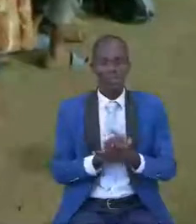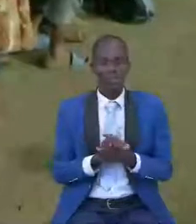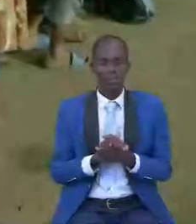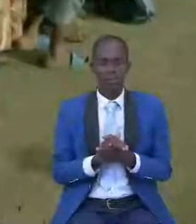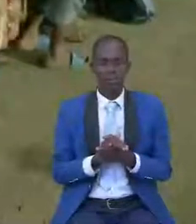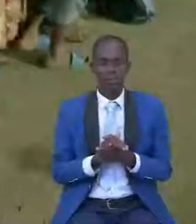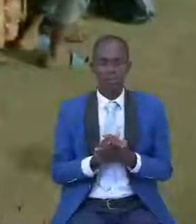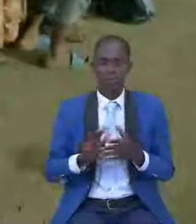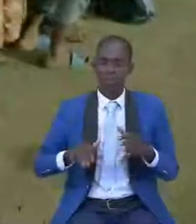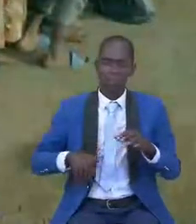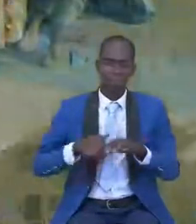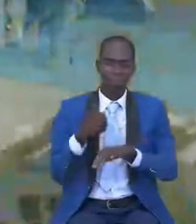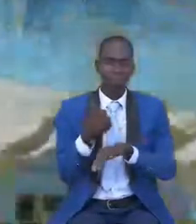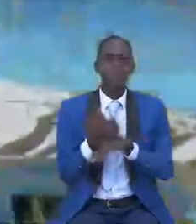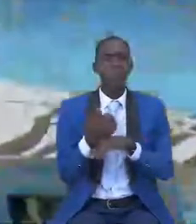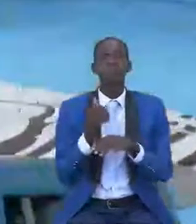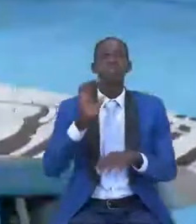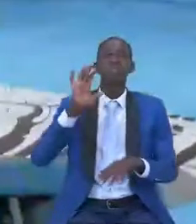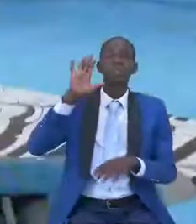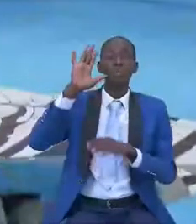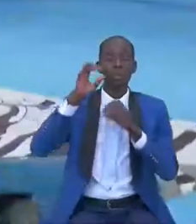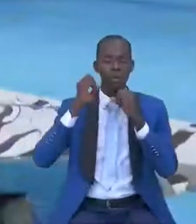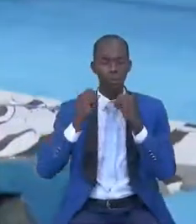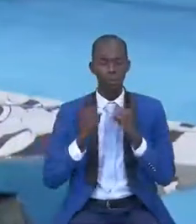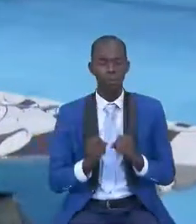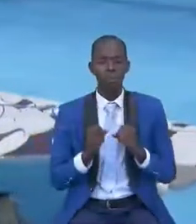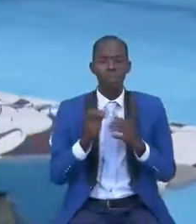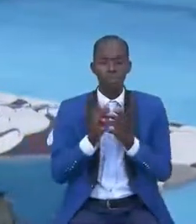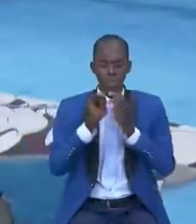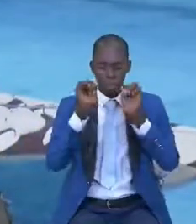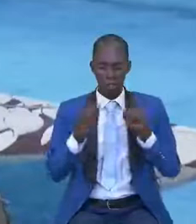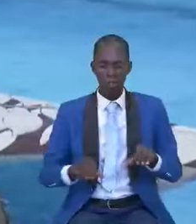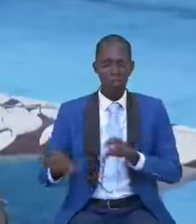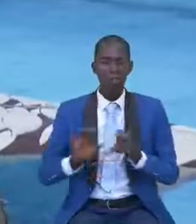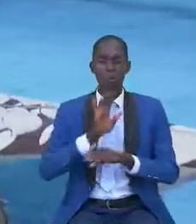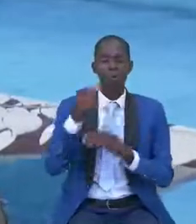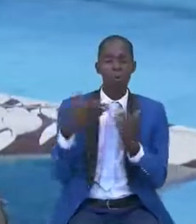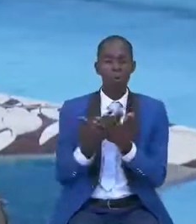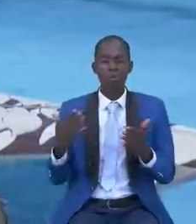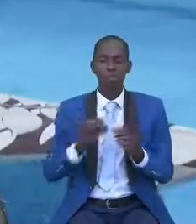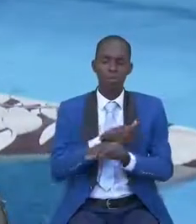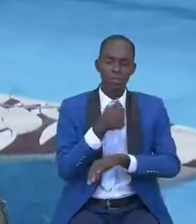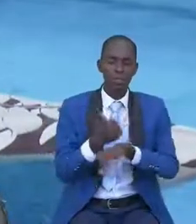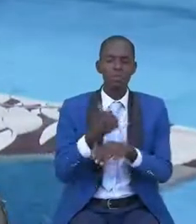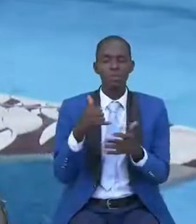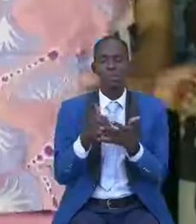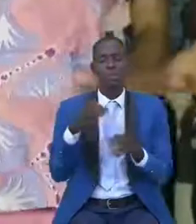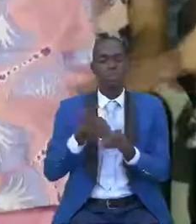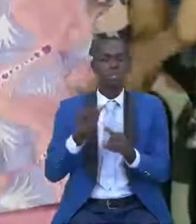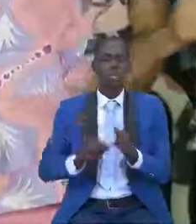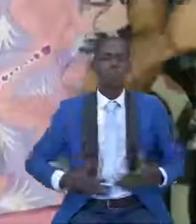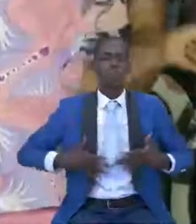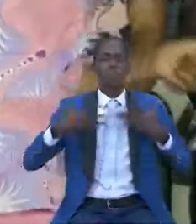partout, au nom de Jésus. Confirme ta puissance qui peut tout